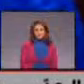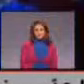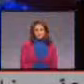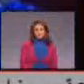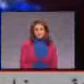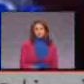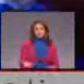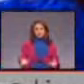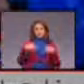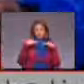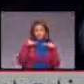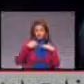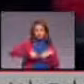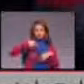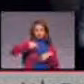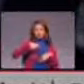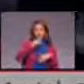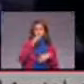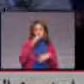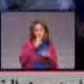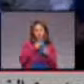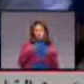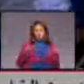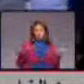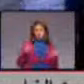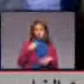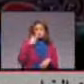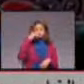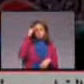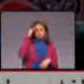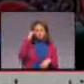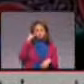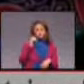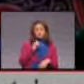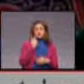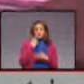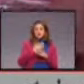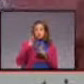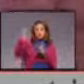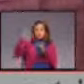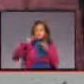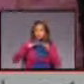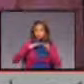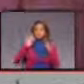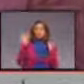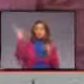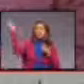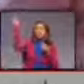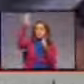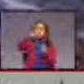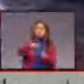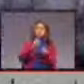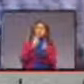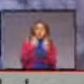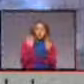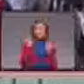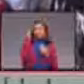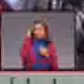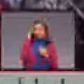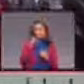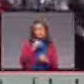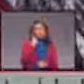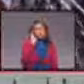خدت بطانية وخدت كيس اهو، وربنا يصلح حال اللي يدي الناس ربنا يديه. متشكرين الإصلاح والنهضة وواحد